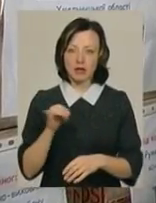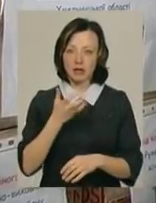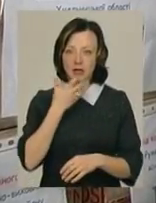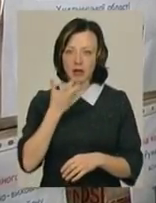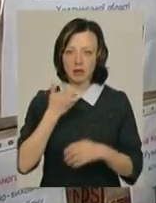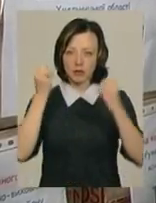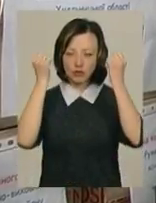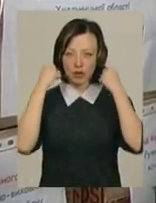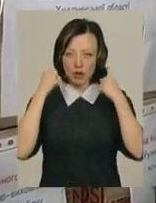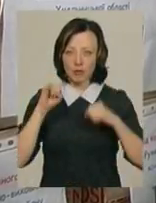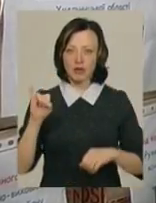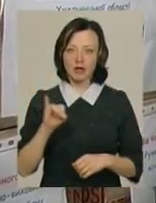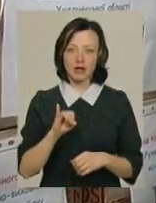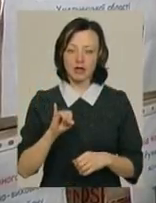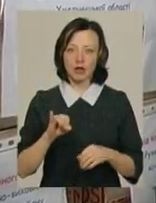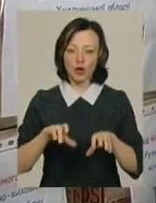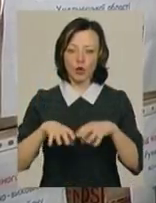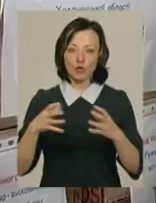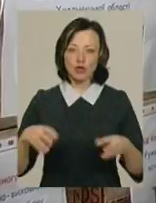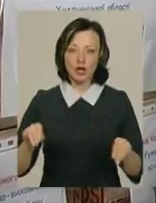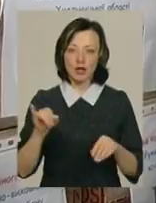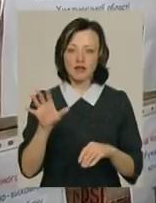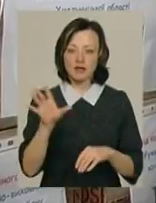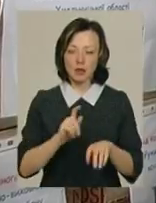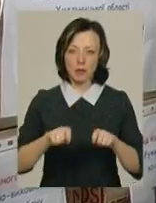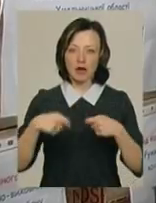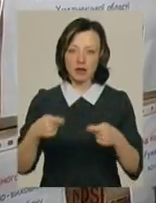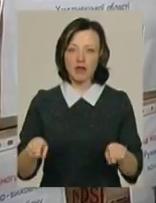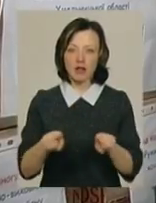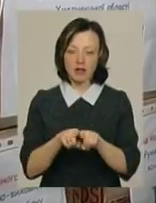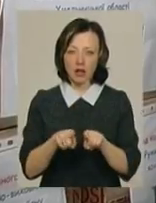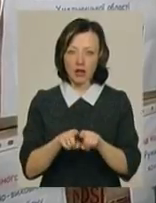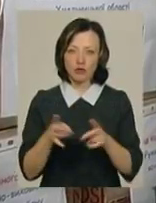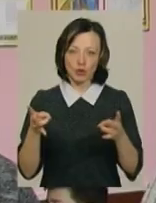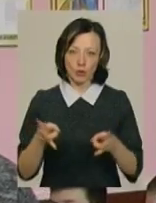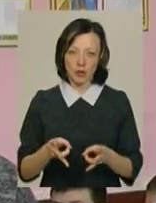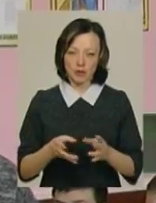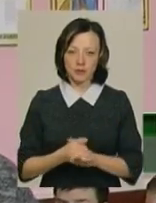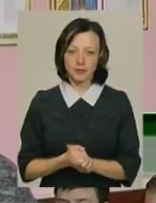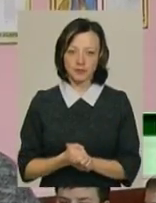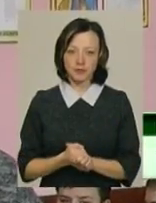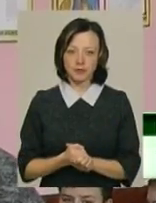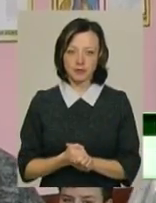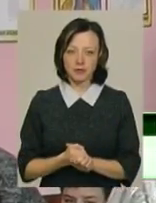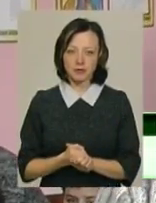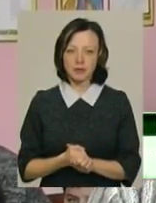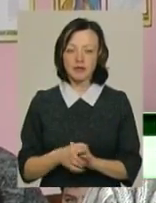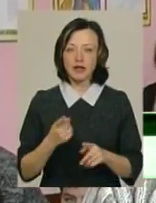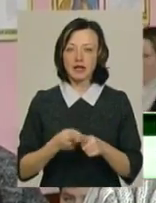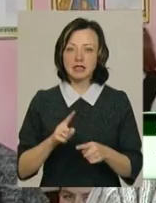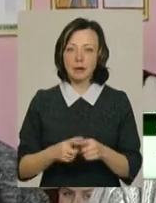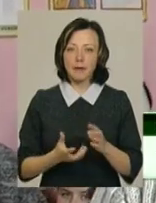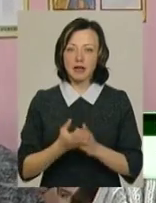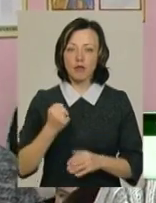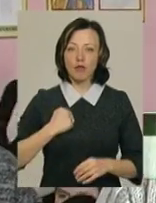теплі шапки, і рушники, і все передавали таке, що необхідно. Це підтримує бойовий дух солдат, який є